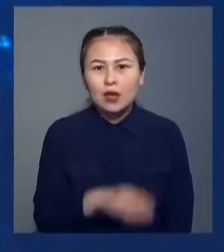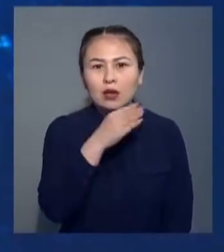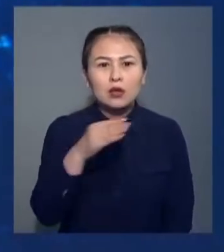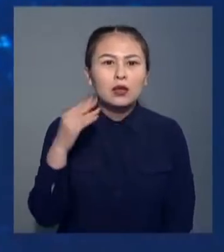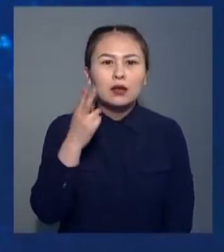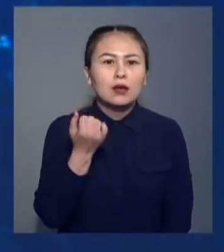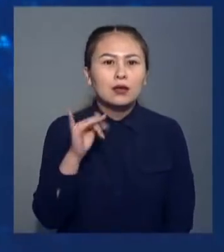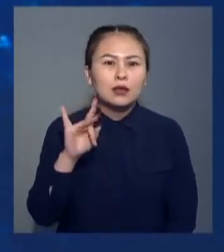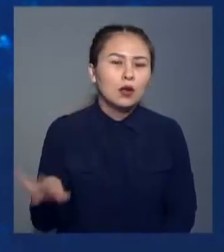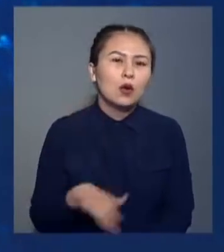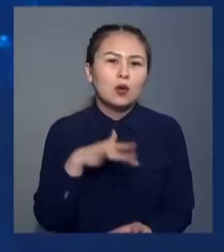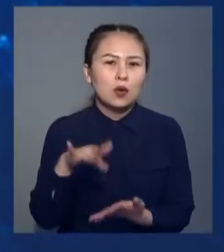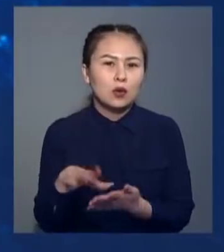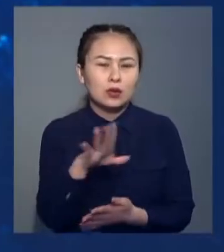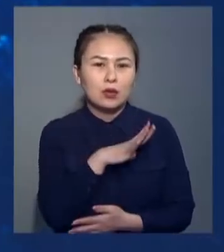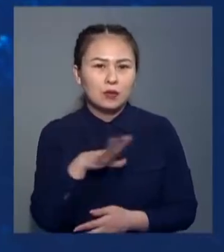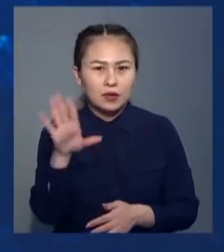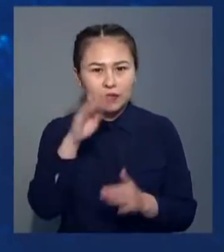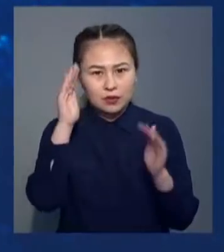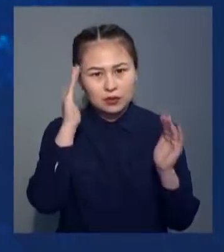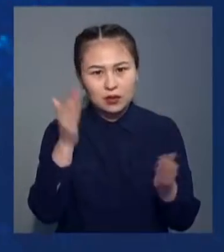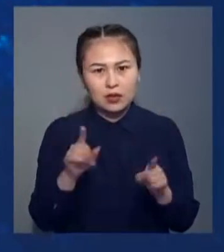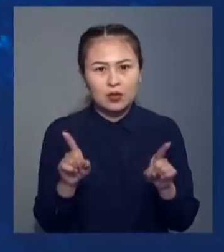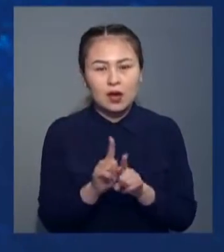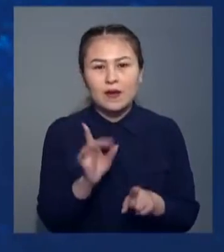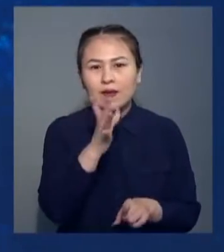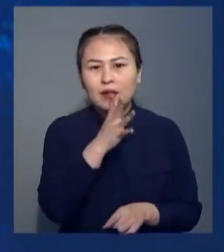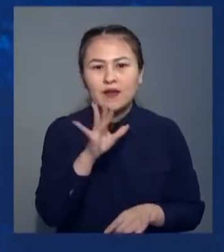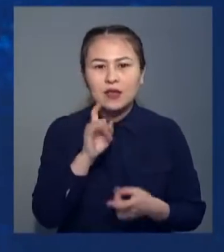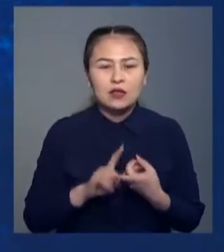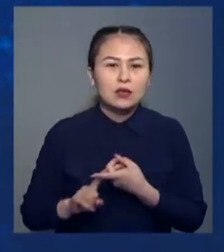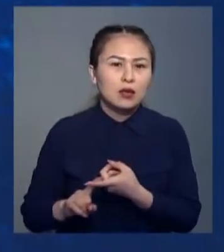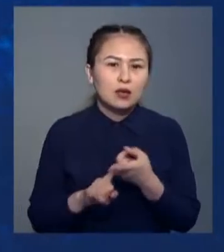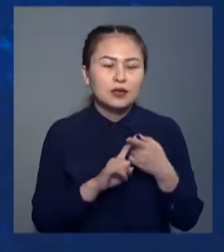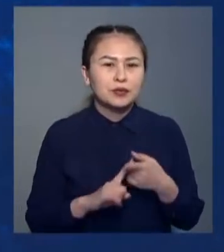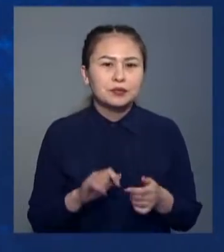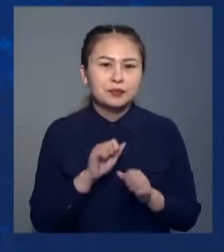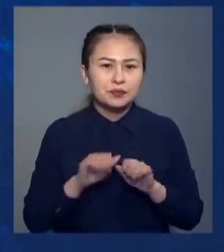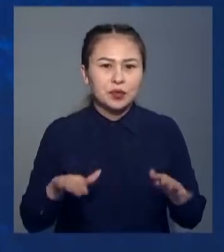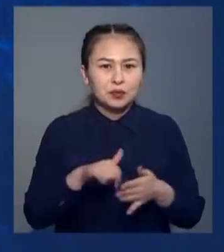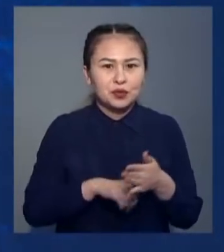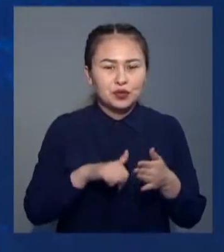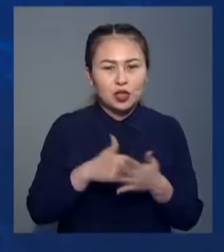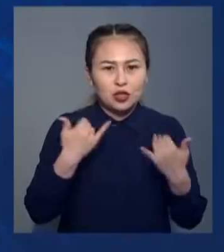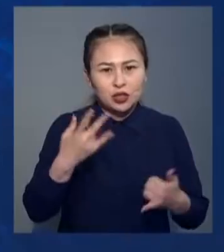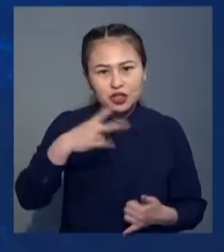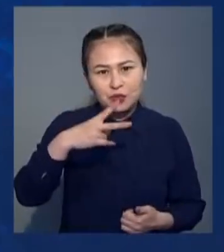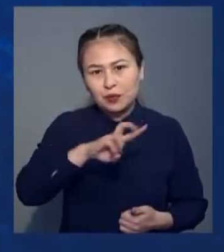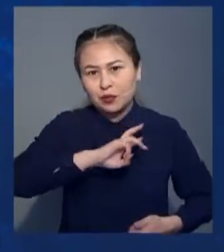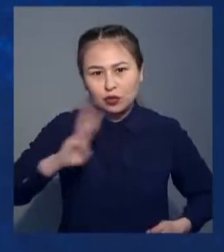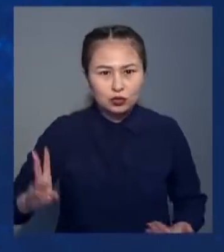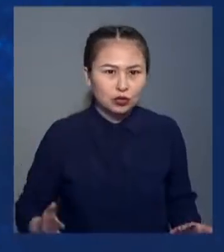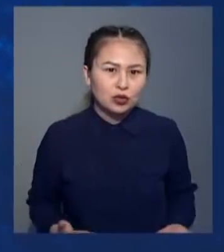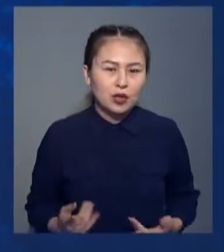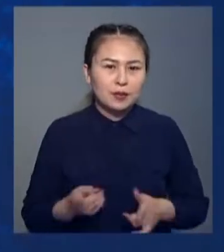Масардың Каир қаласында билік коменданттық сағат енгізді. Бұған өңірде қауіпті вирустың таралуы себеп. Бүгінде шамамен 20 миллион